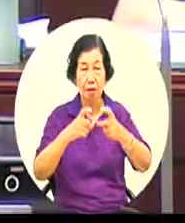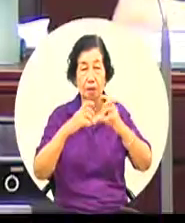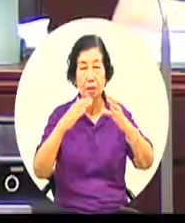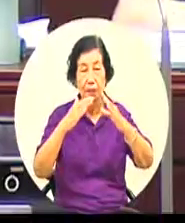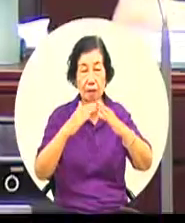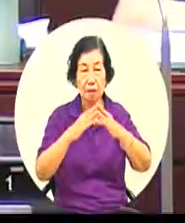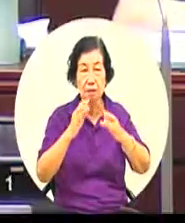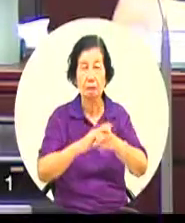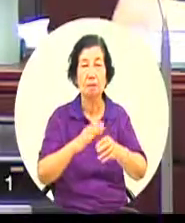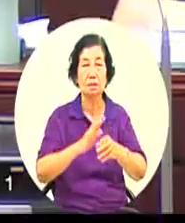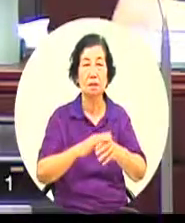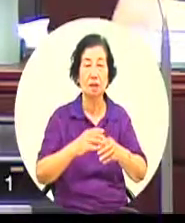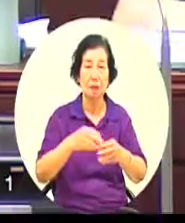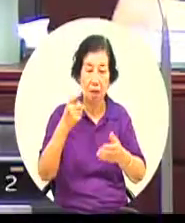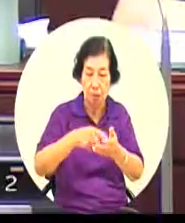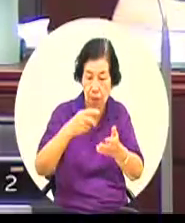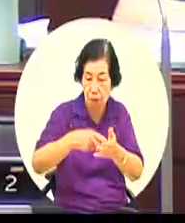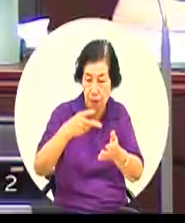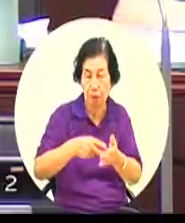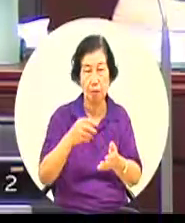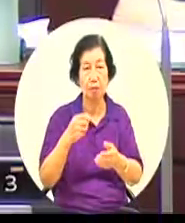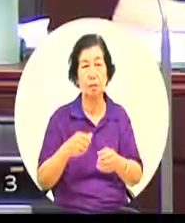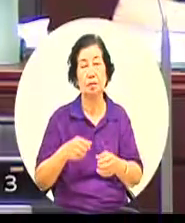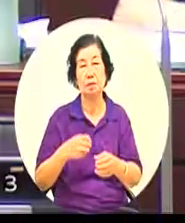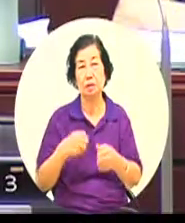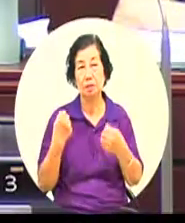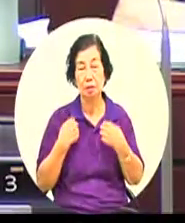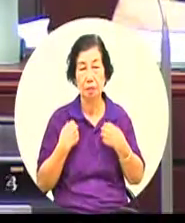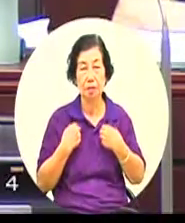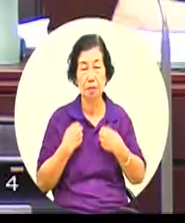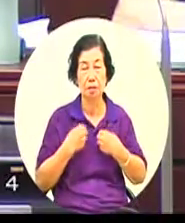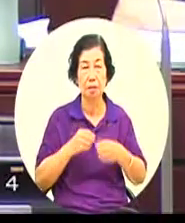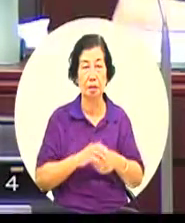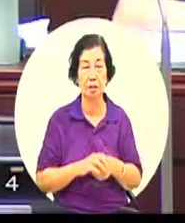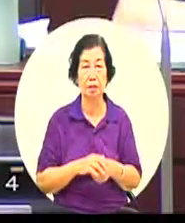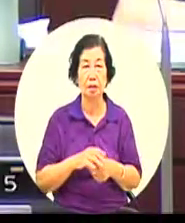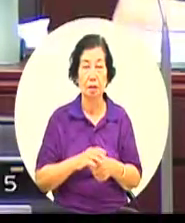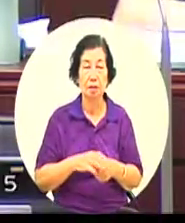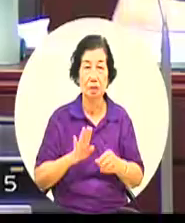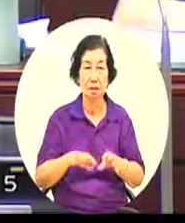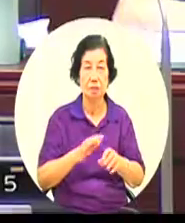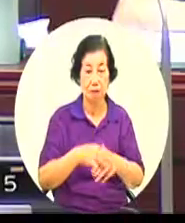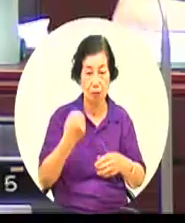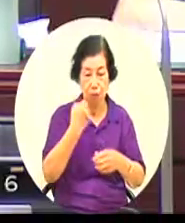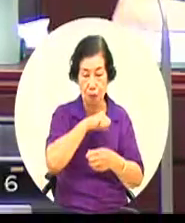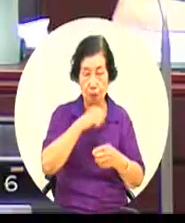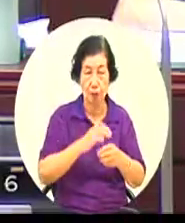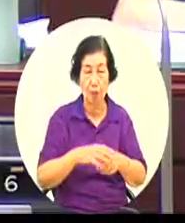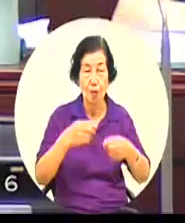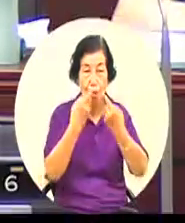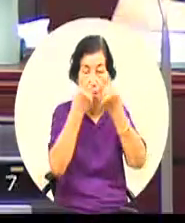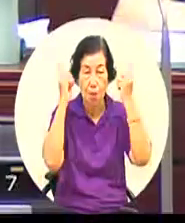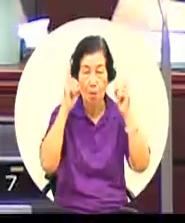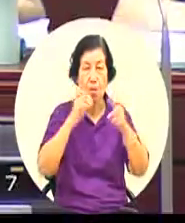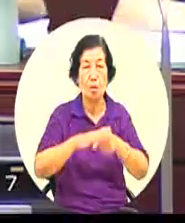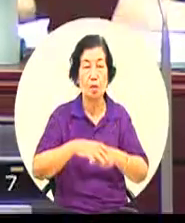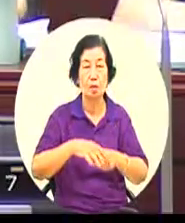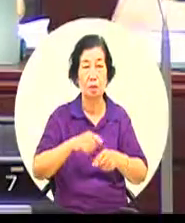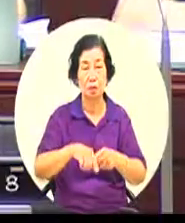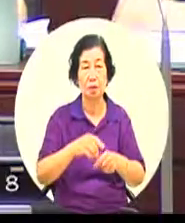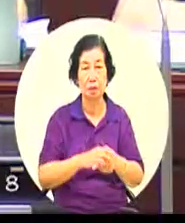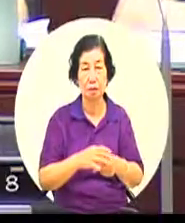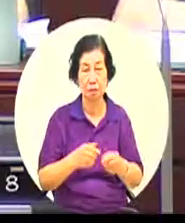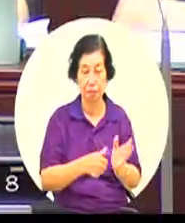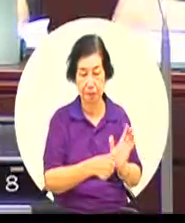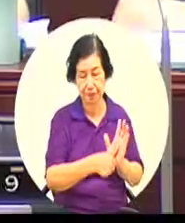习。所以我对萧议员已经上了台大的这个开放课程真的觉得相当了不起，那一定是最好的老师最好的课程。